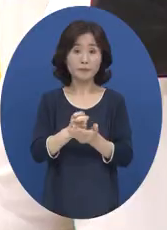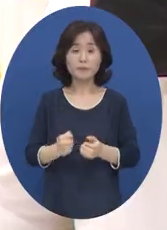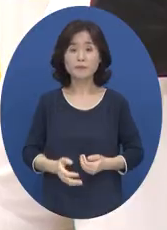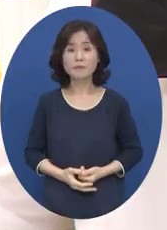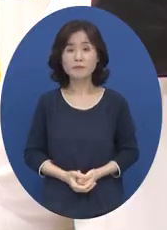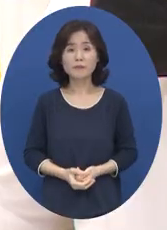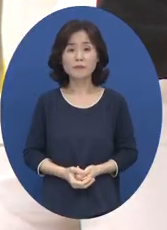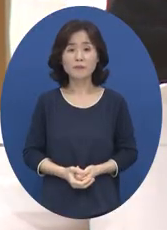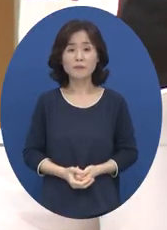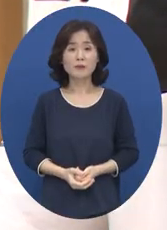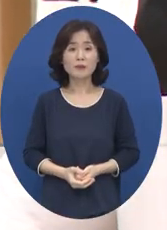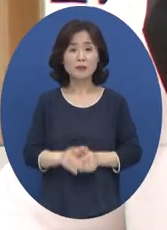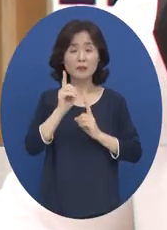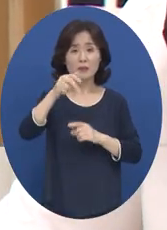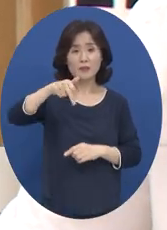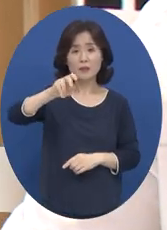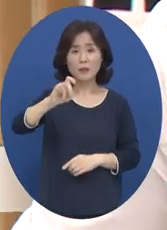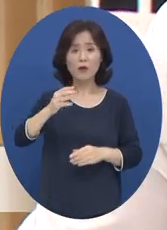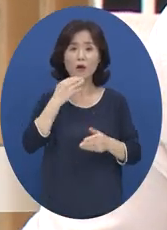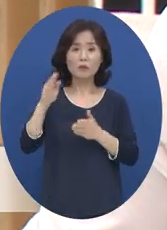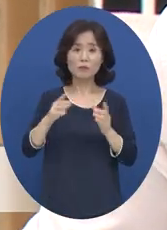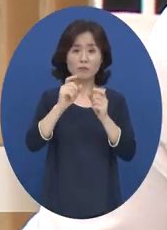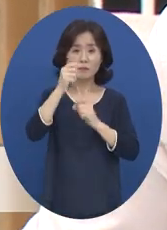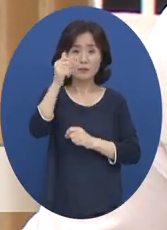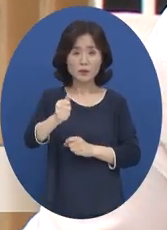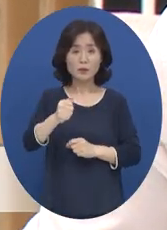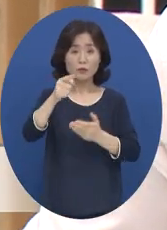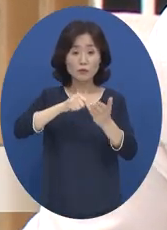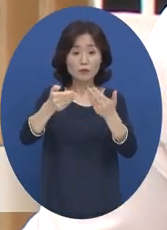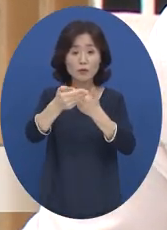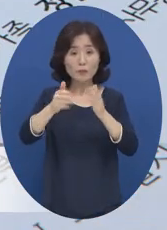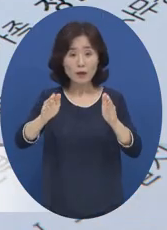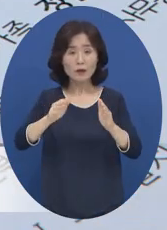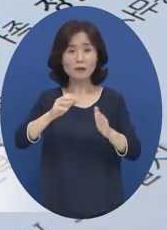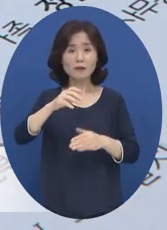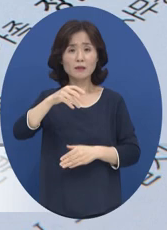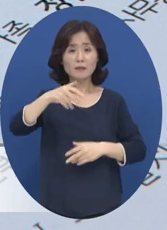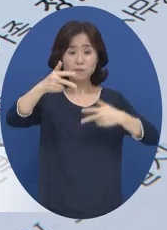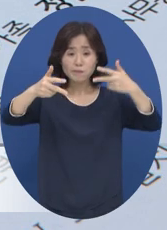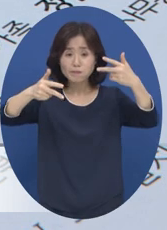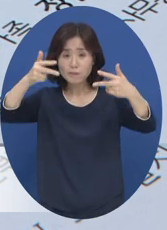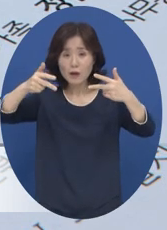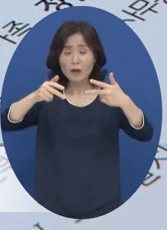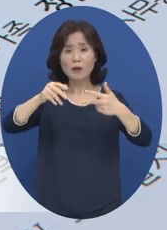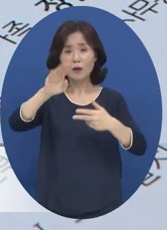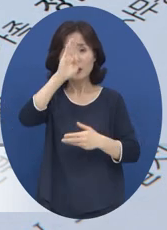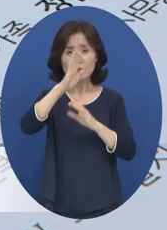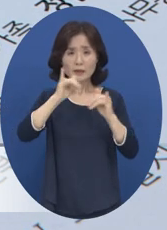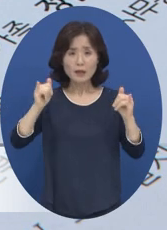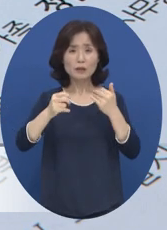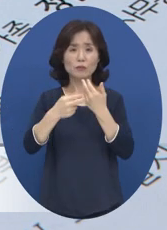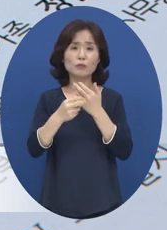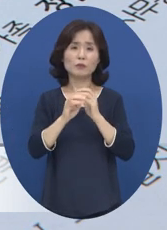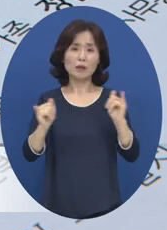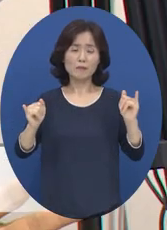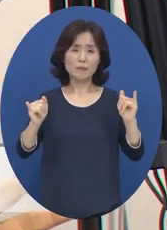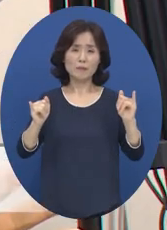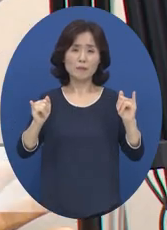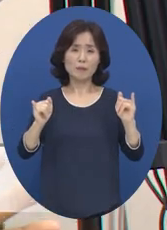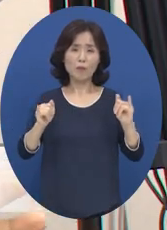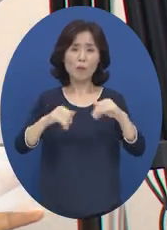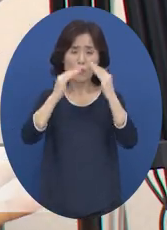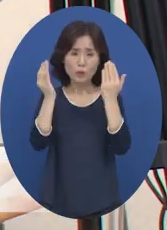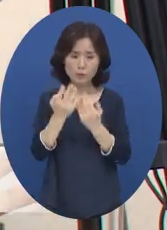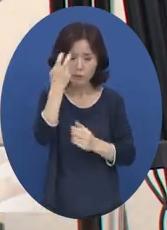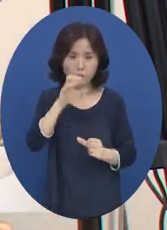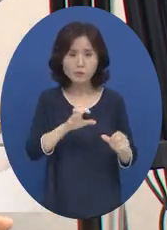드리고, 이재명 경기도지사는 수술실 CCTV가 환자와 의료인을 보호할 수 있는 모두를 위한